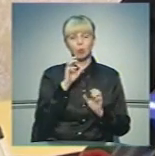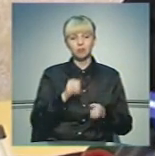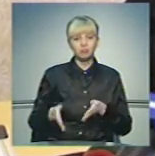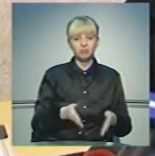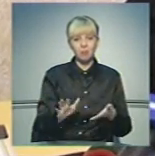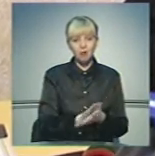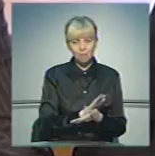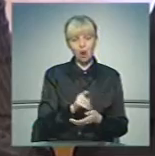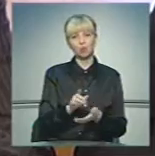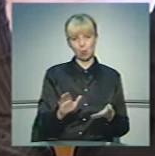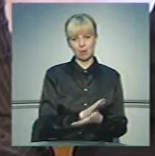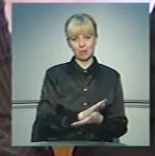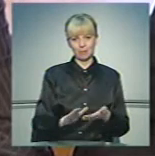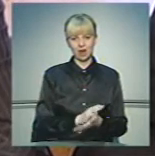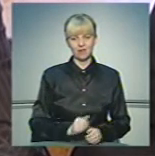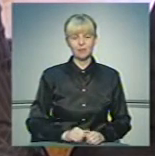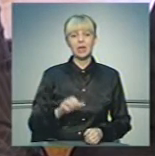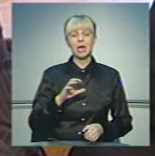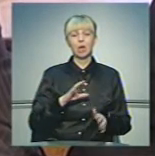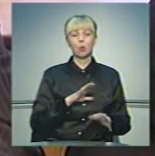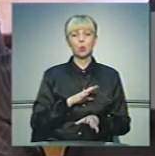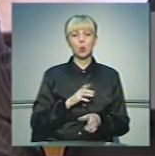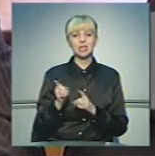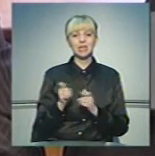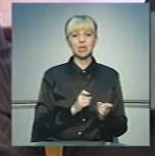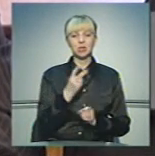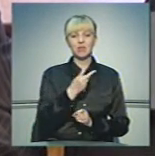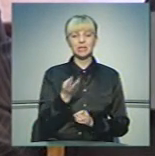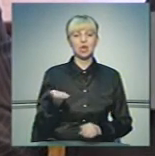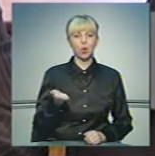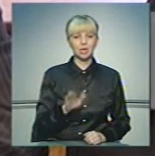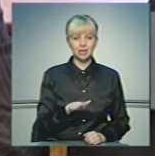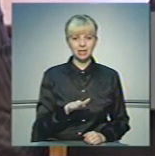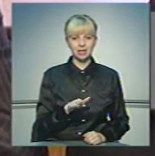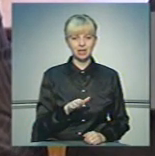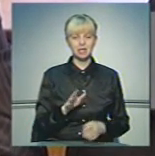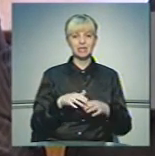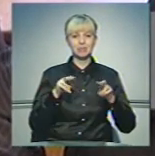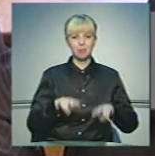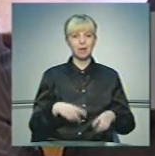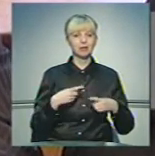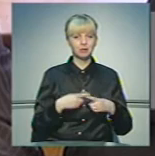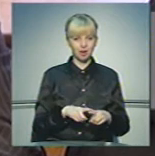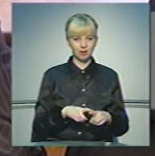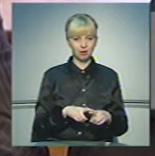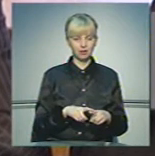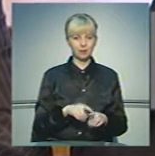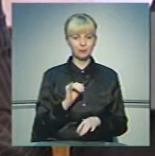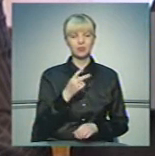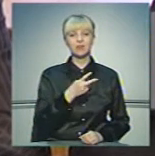дорогах прибрати, то прибрав. Було задіяно 23 одиниці спецтехніки